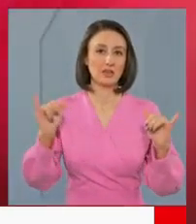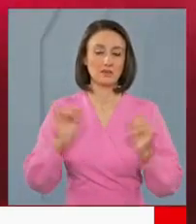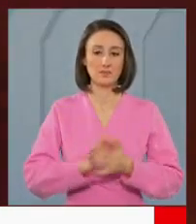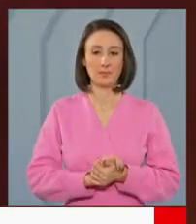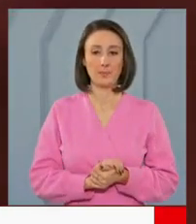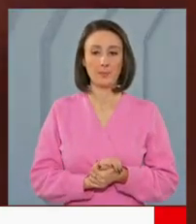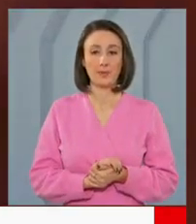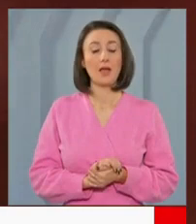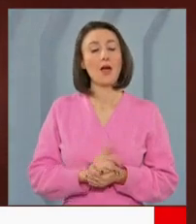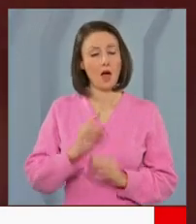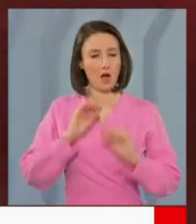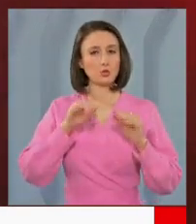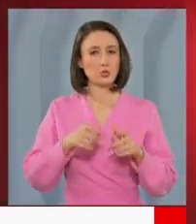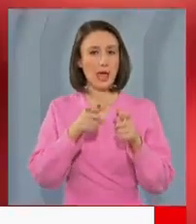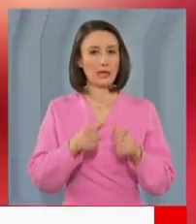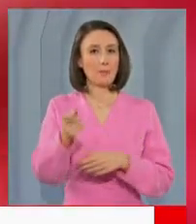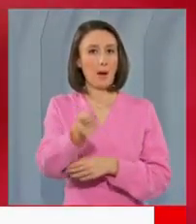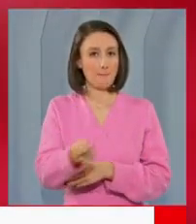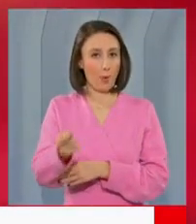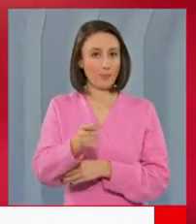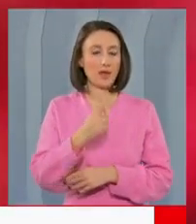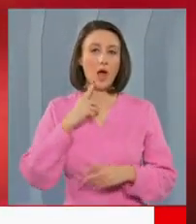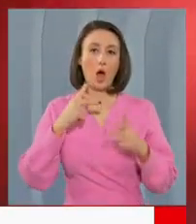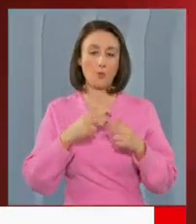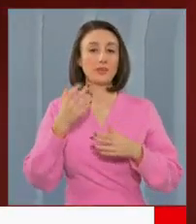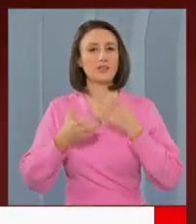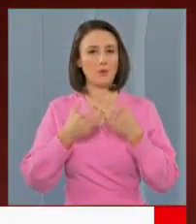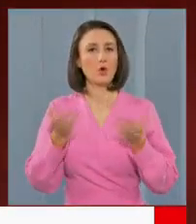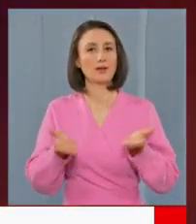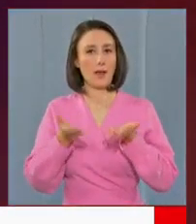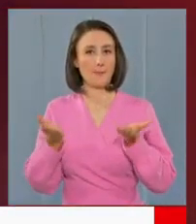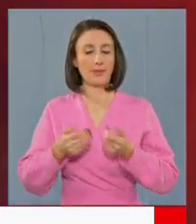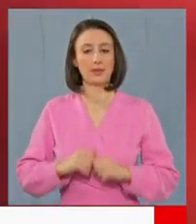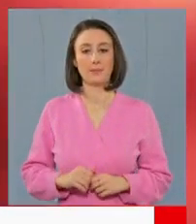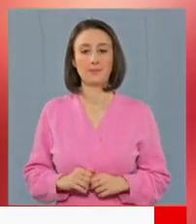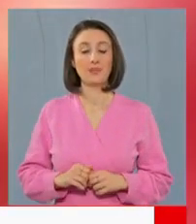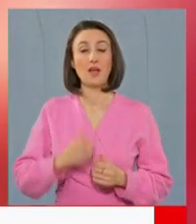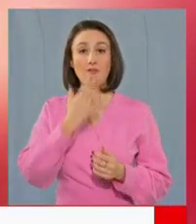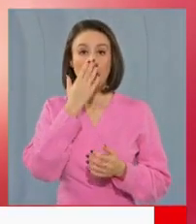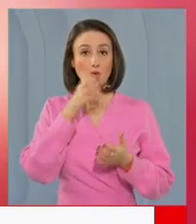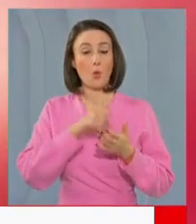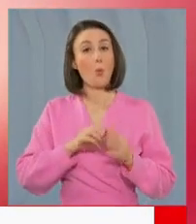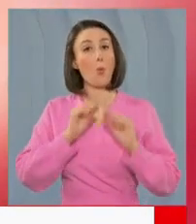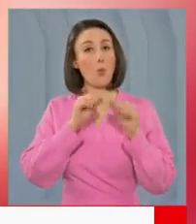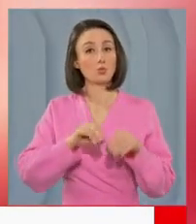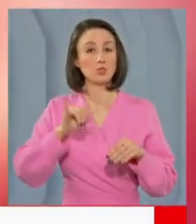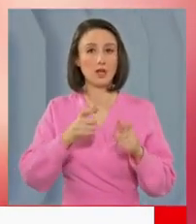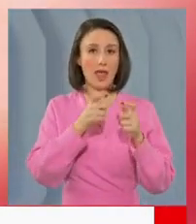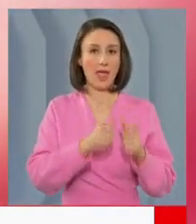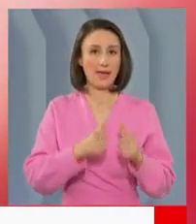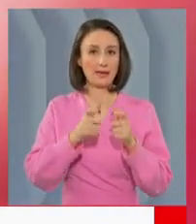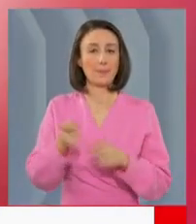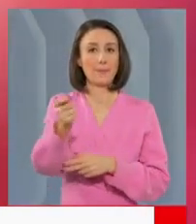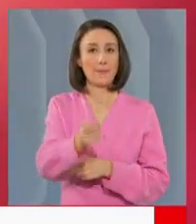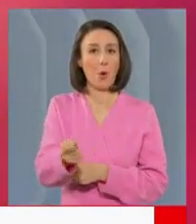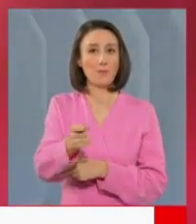a reușit să oprească vâlvătaia înainte ca aceasta să cuprindă și casa familiei. La locul incendiului s-au deplasat și echipaje mixte de